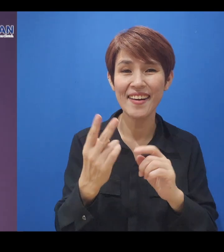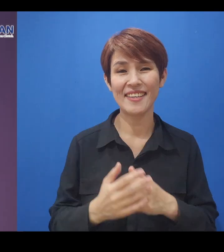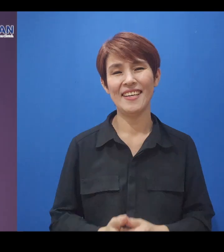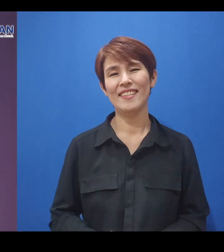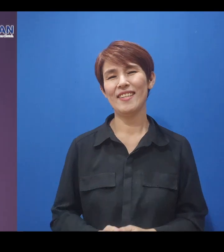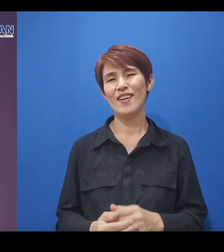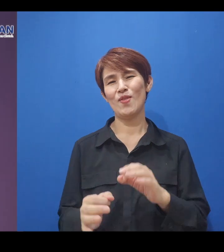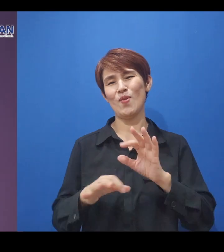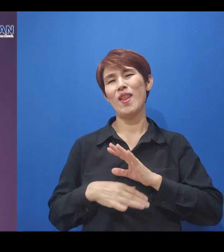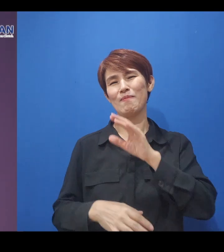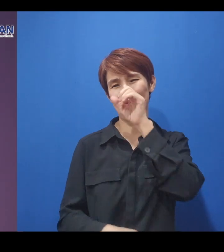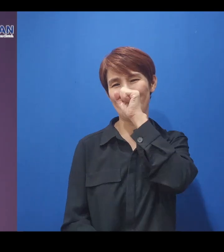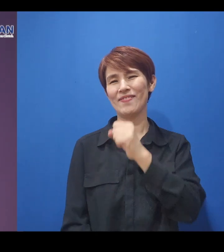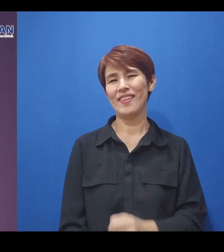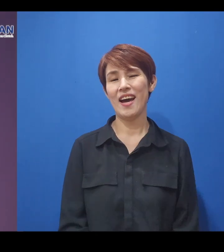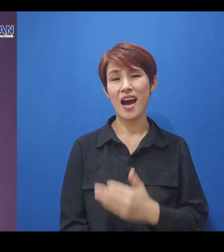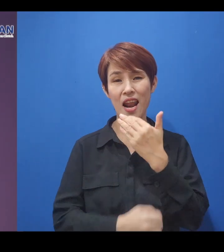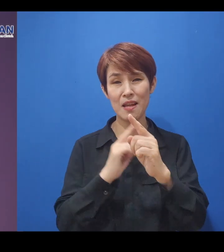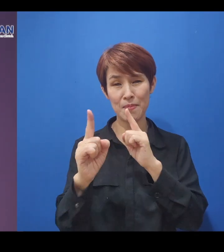좀 놀래시면 좋겠습니다.